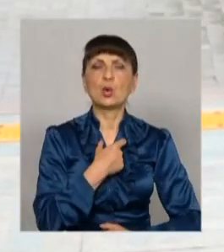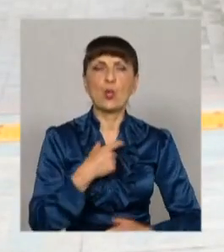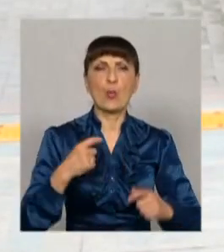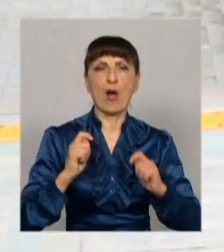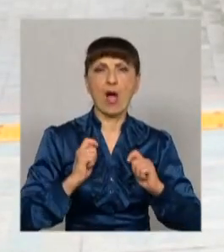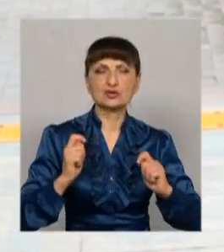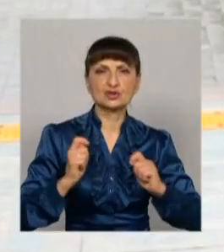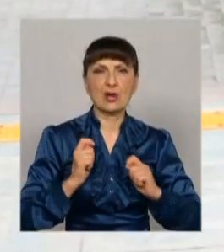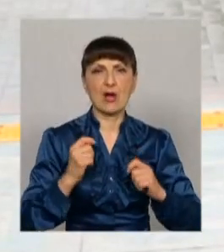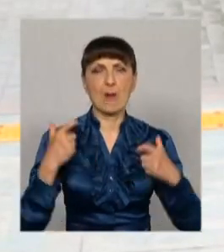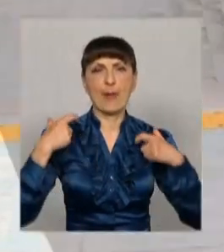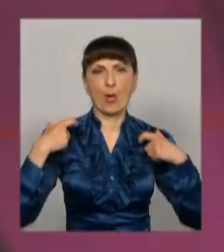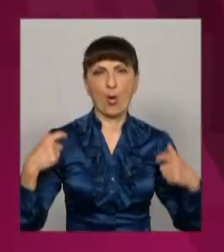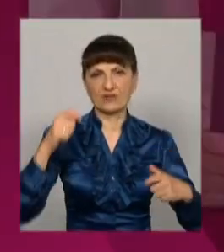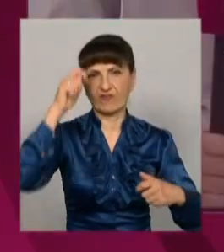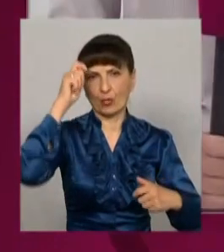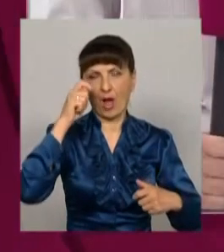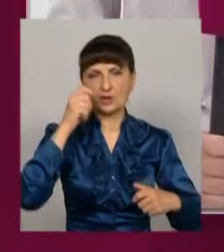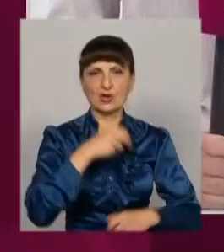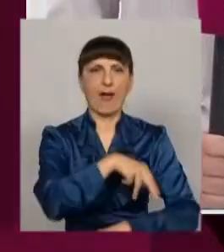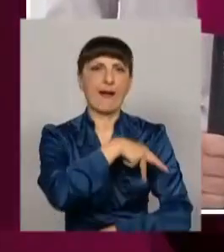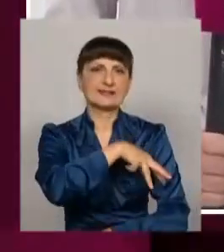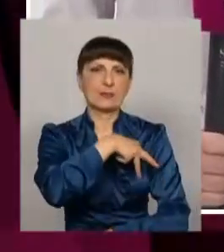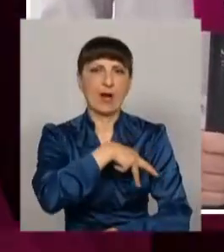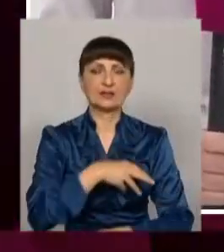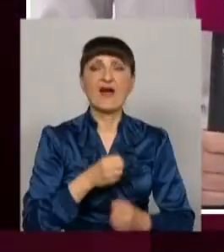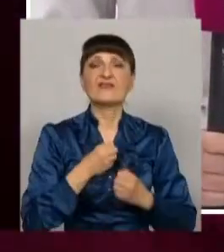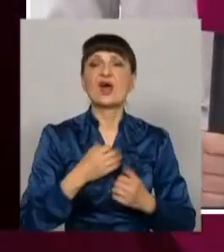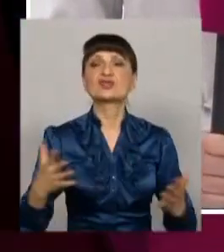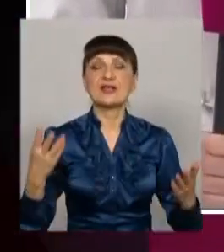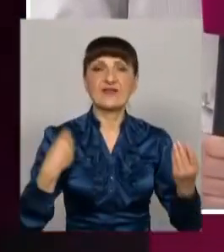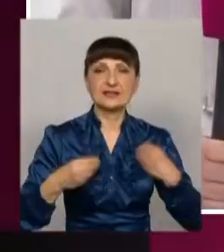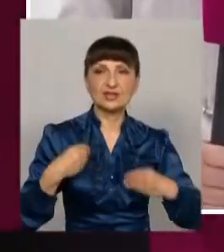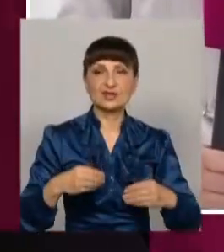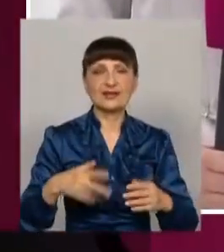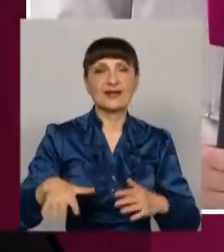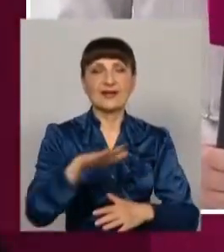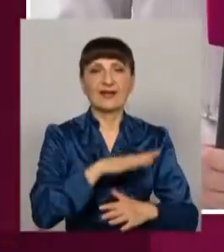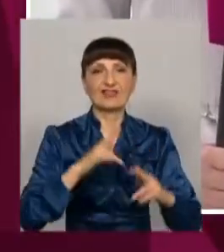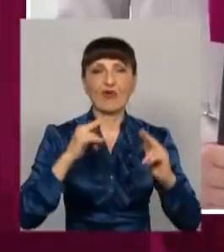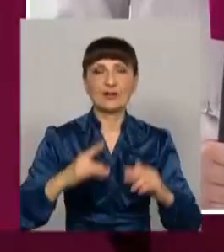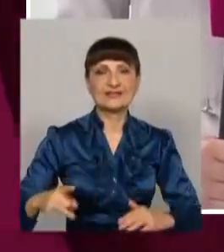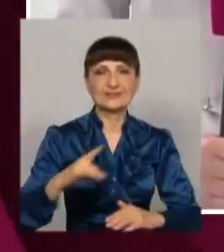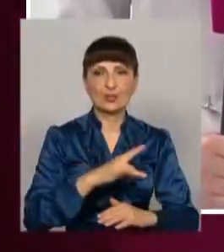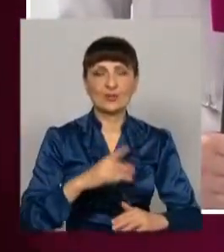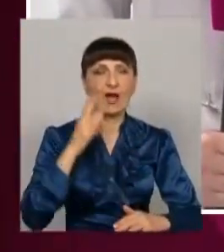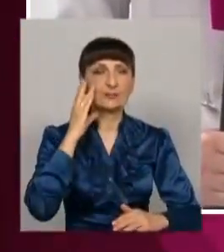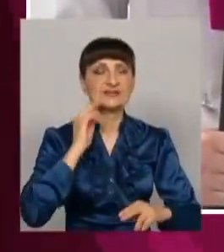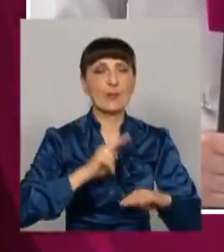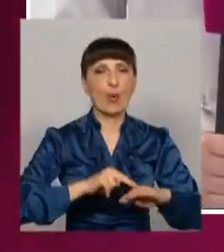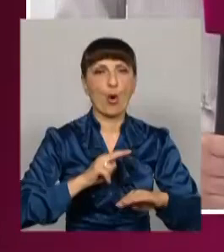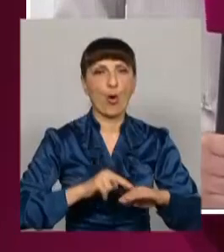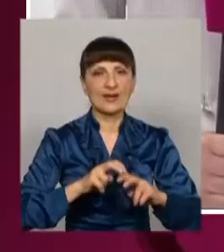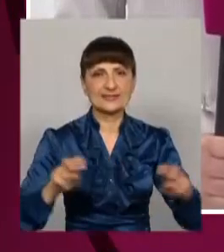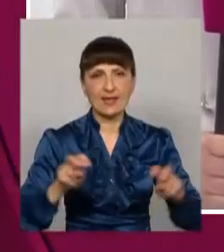погоны, фуражка и аксельбанты. В торжественных прикидах зал Дворца Республики сегодня заполнили алматинские полицейские